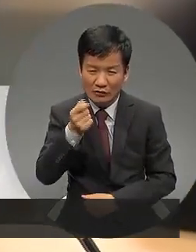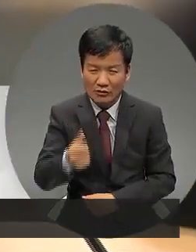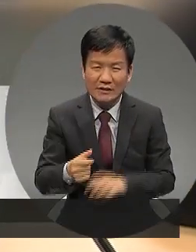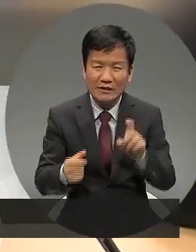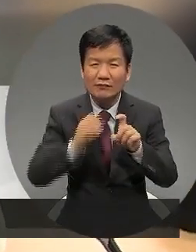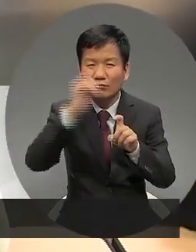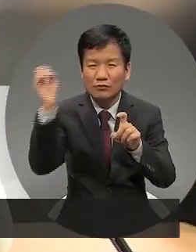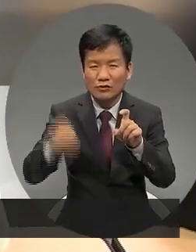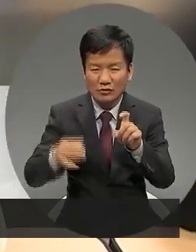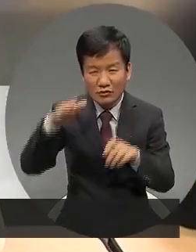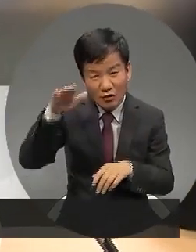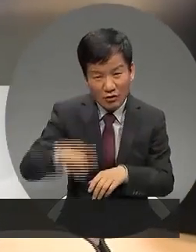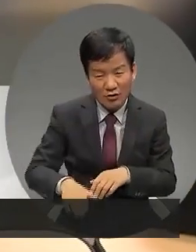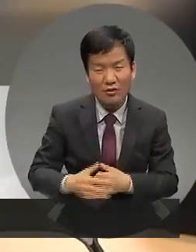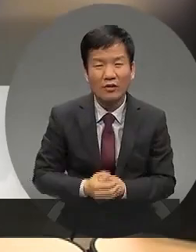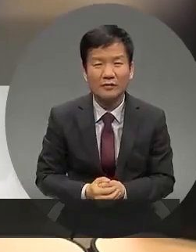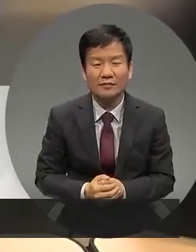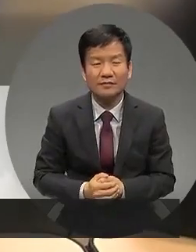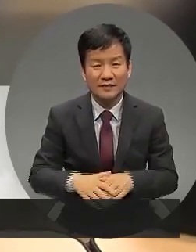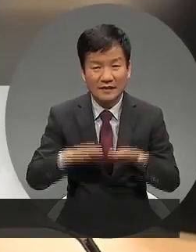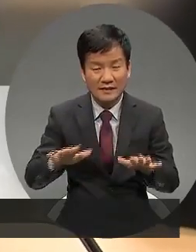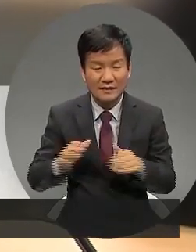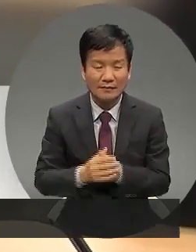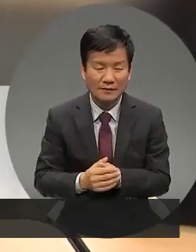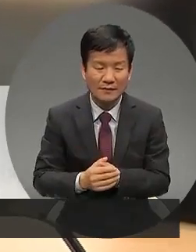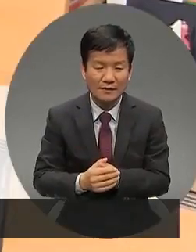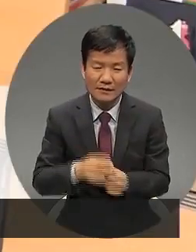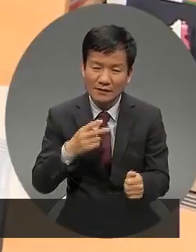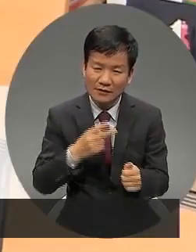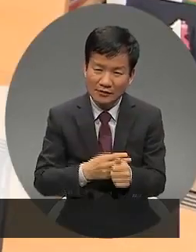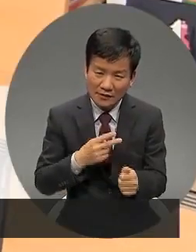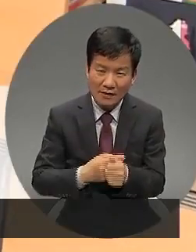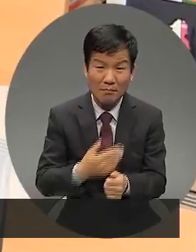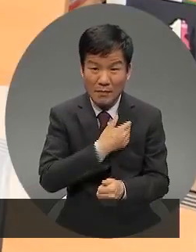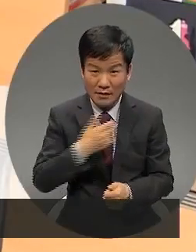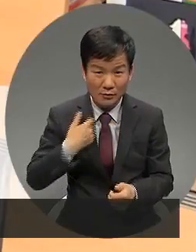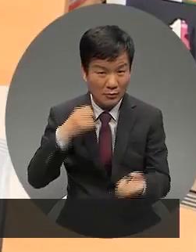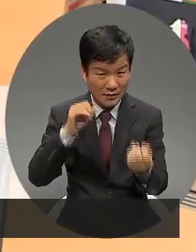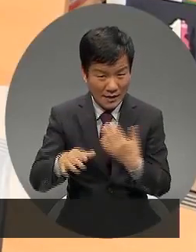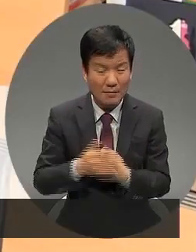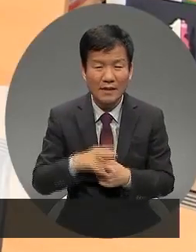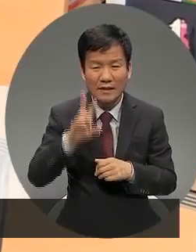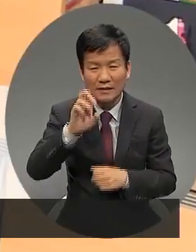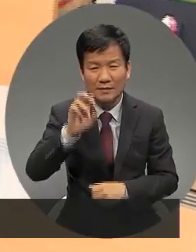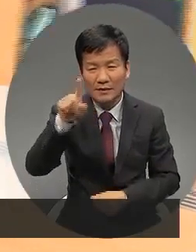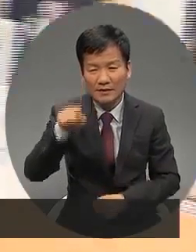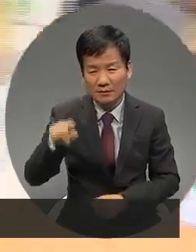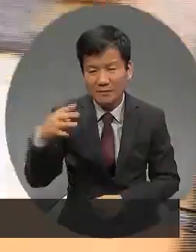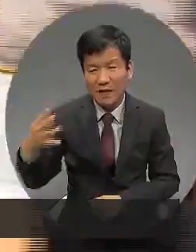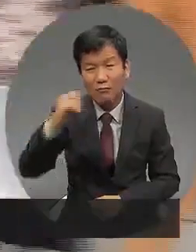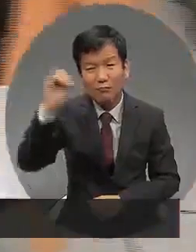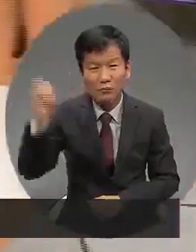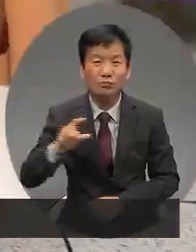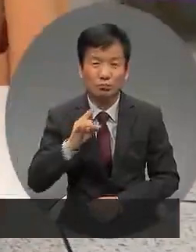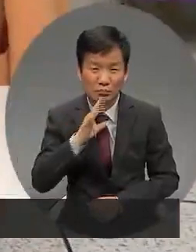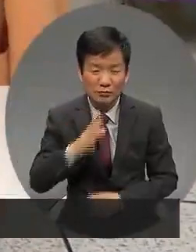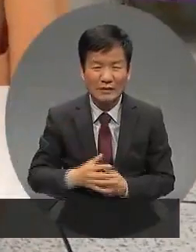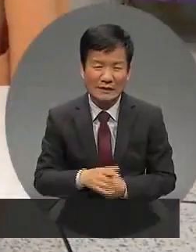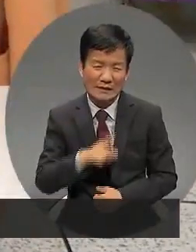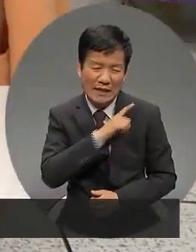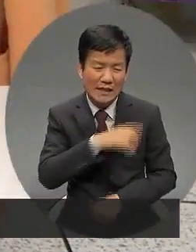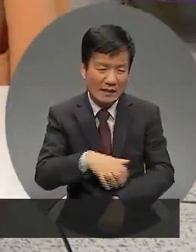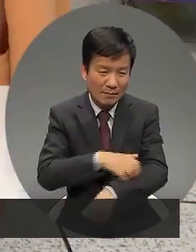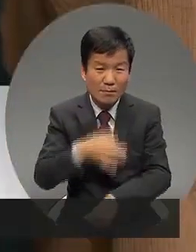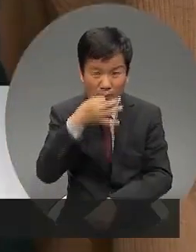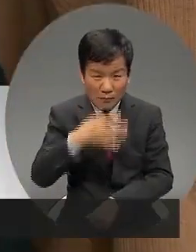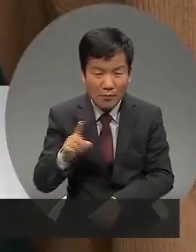10%대 기록입니다 현재 교직 생활에 만족한다는 응답은 21.4% 불과했고 가장 큰